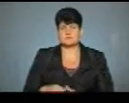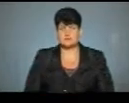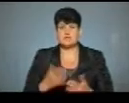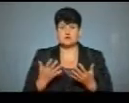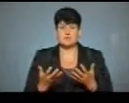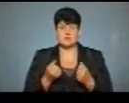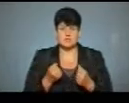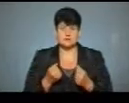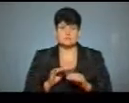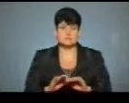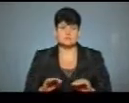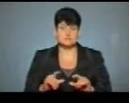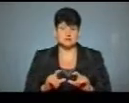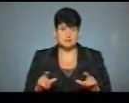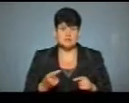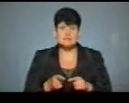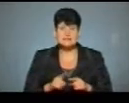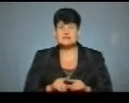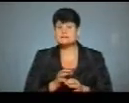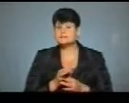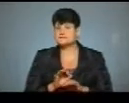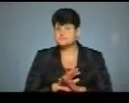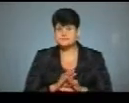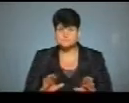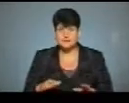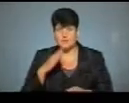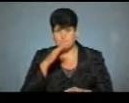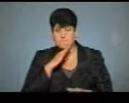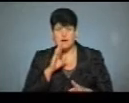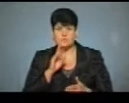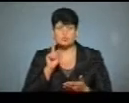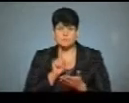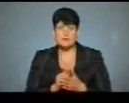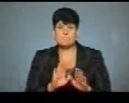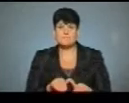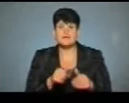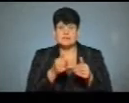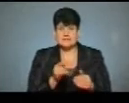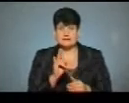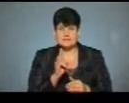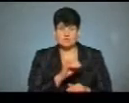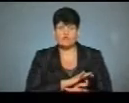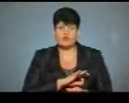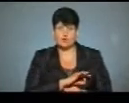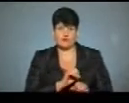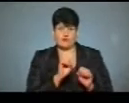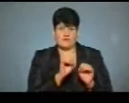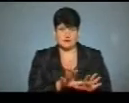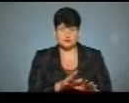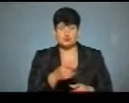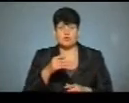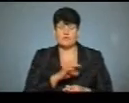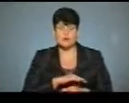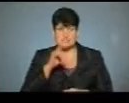брати дошкільну освіту, то це взагалі неприпустимо, тому що батько зобов'язаний передати дитину вихователеві. Якщо вихователь знає,